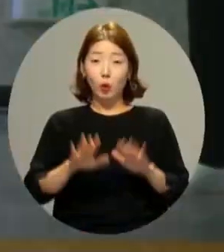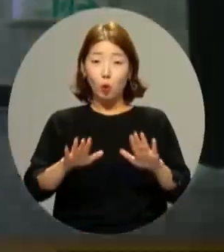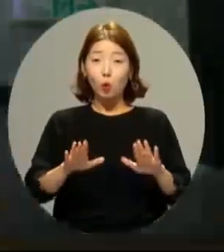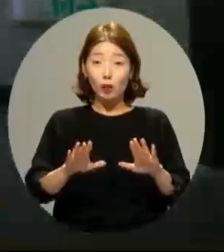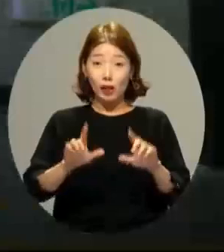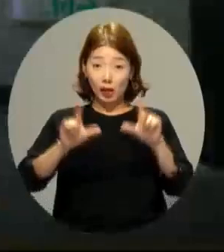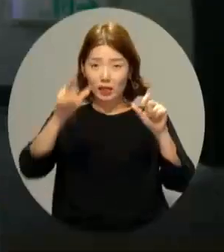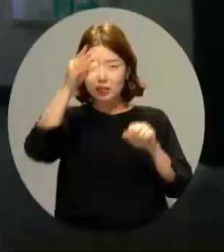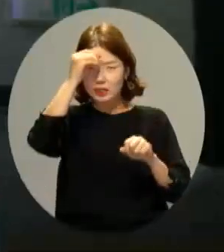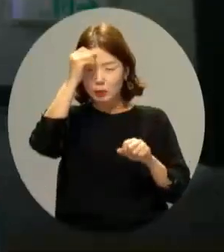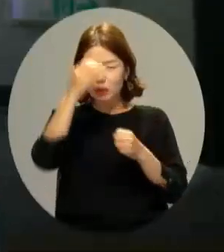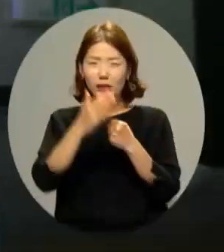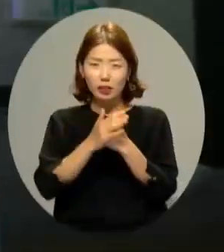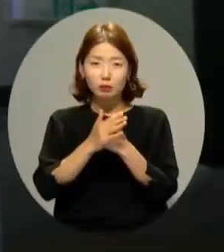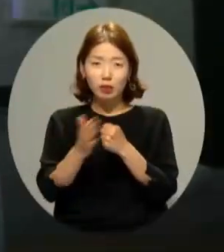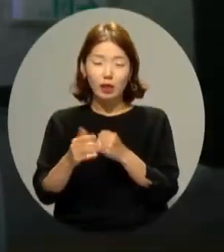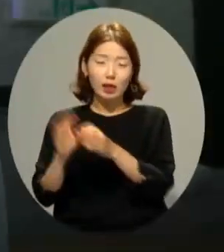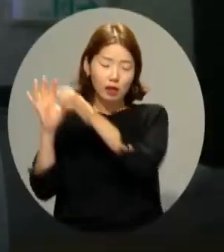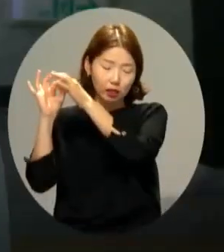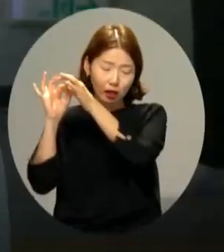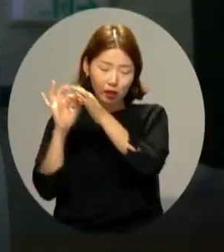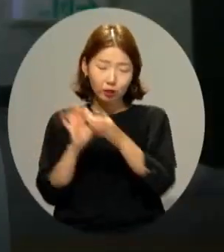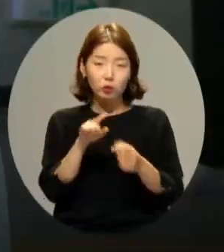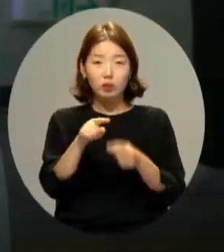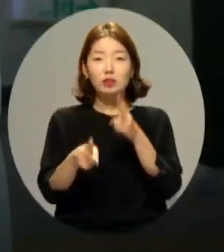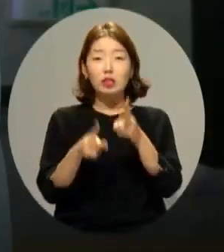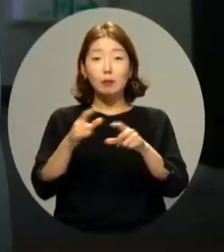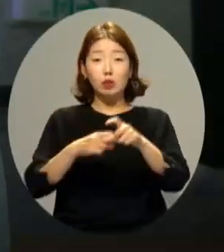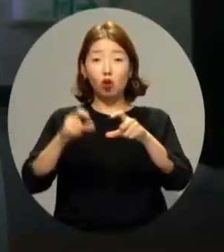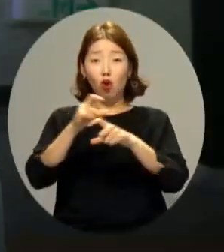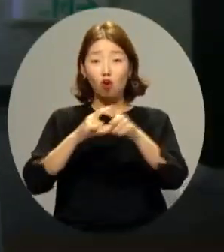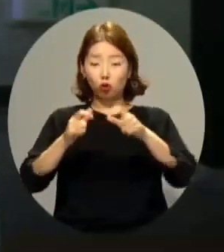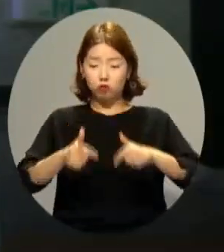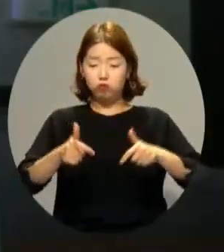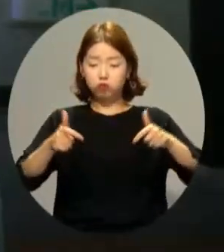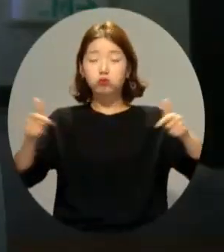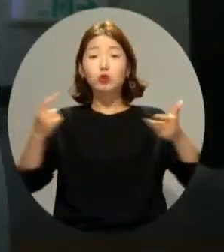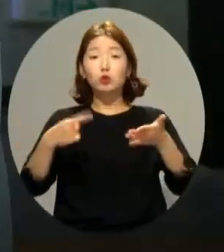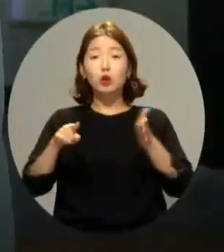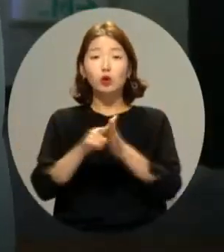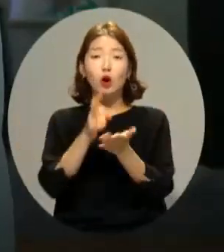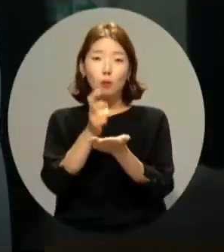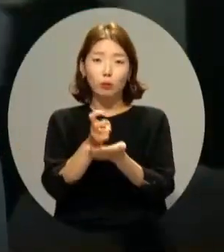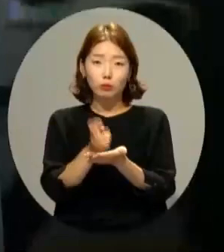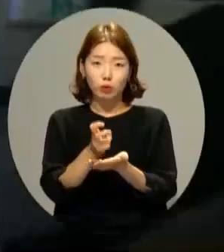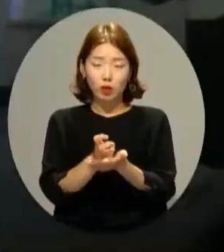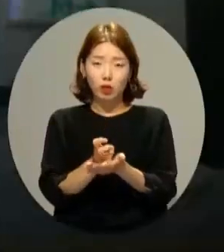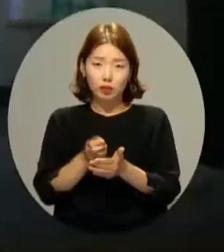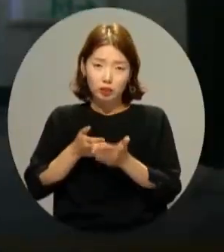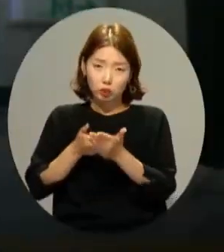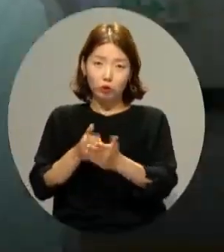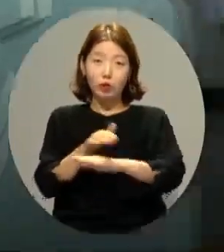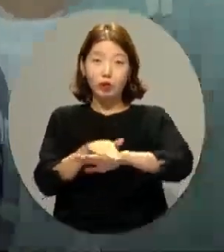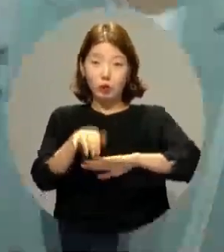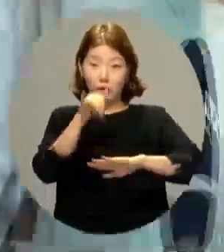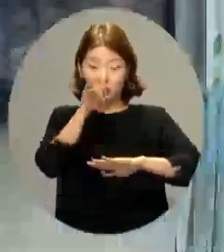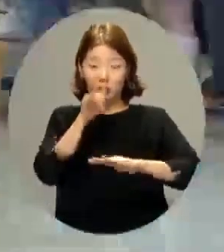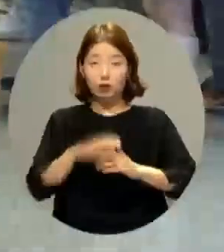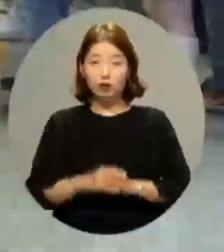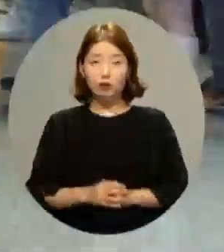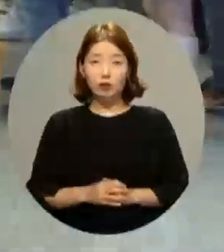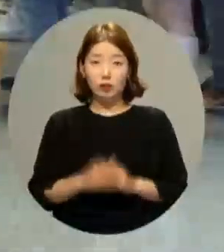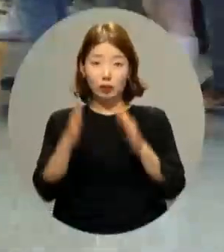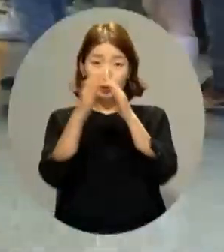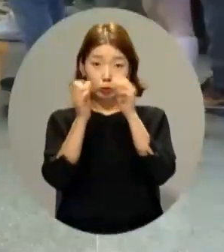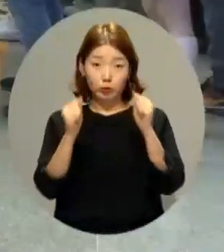시범사업이지만 지속적으로 이제 이런 사업이 확대될 수 있도록 법무부에 지속적으로 권위를 해 나갈